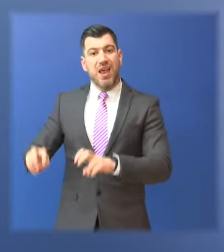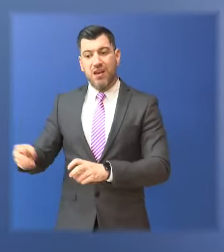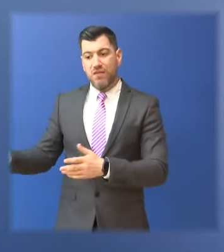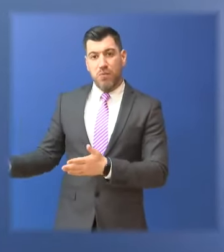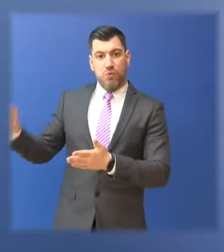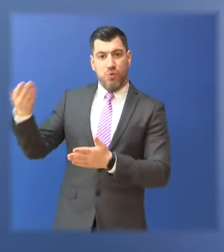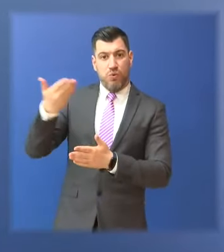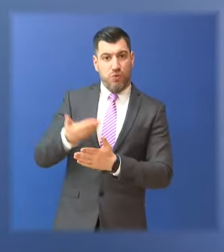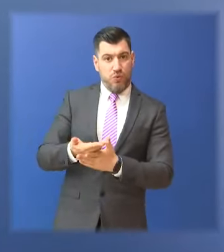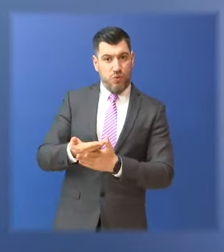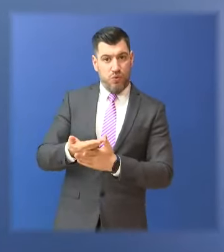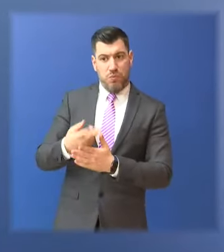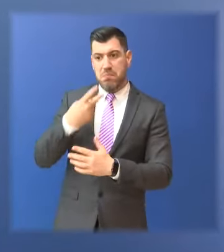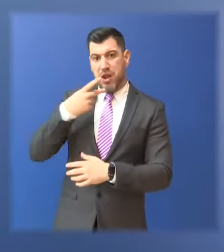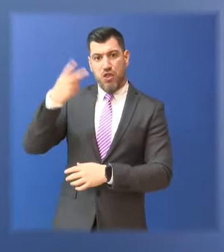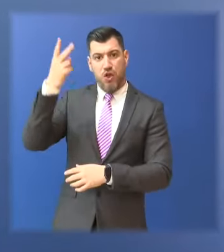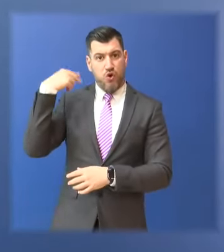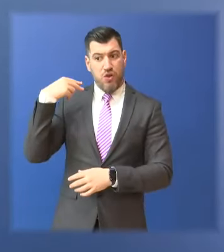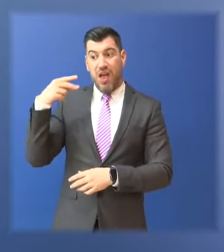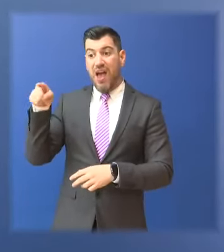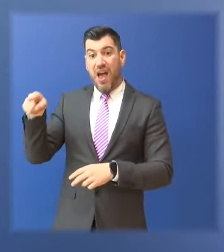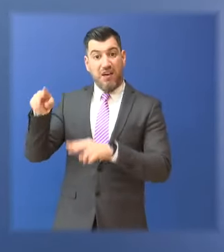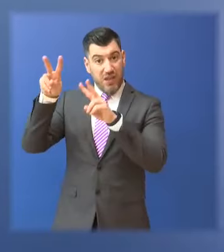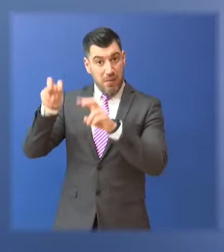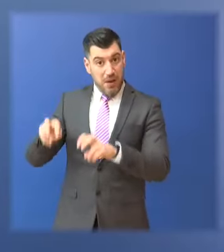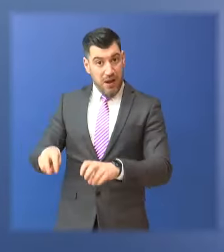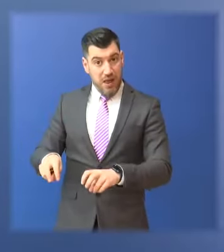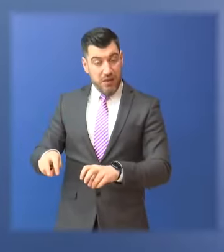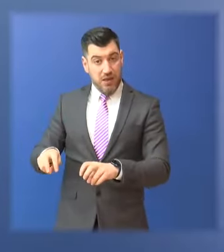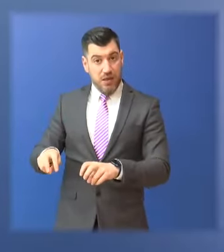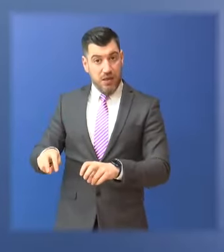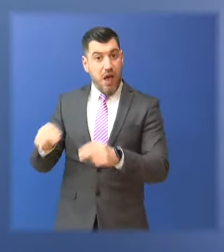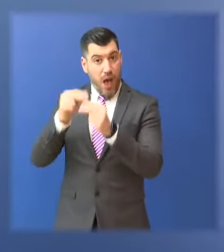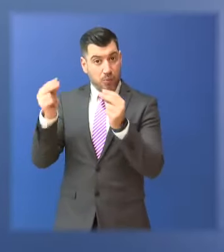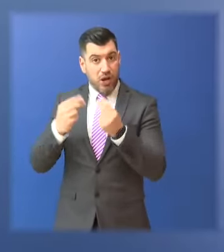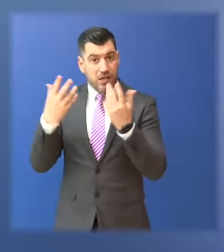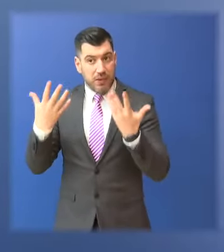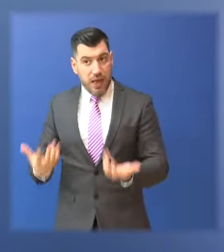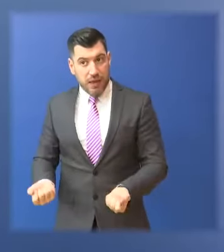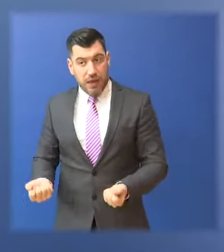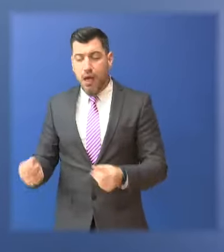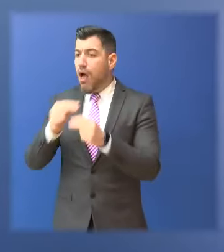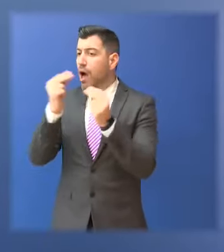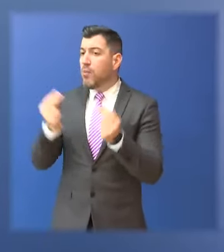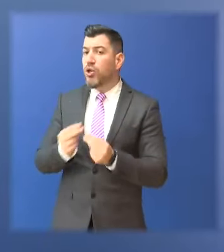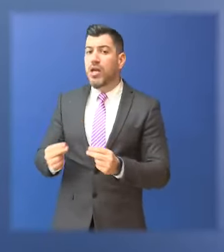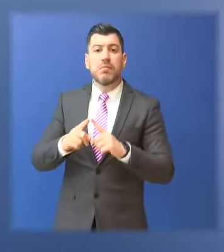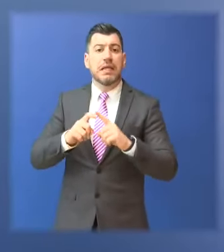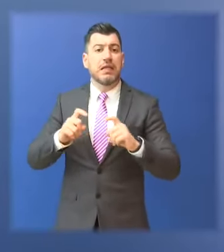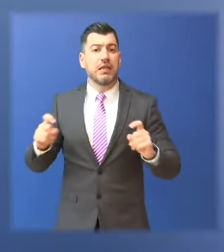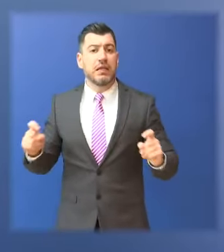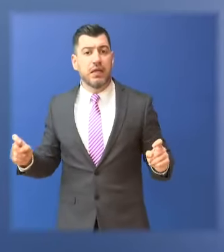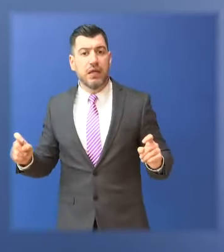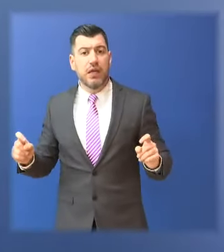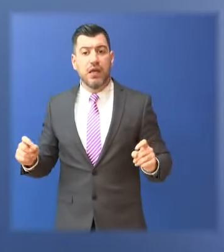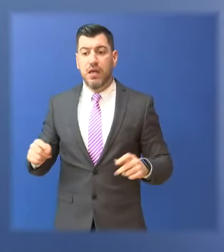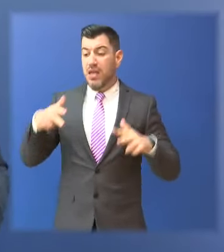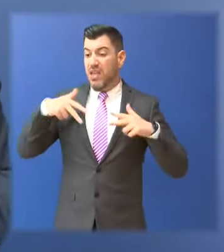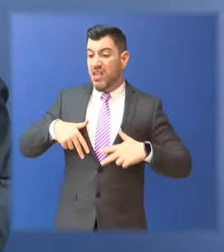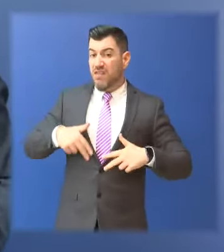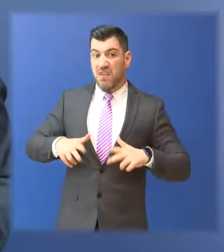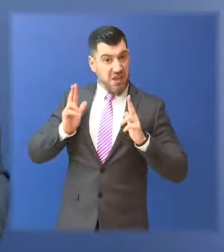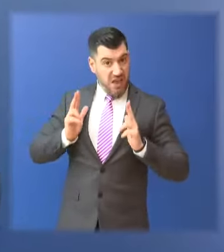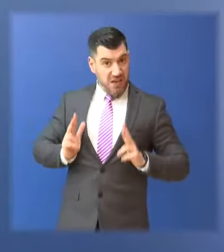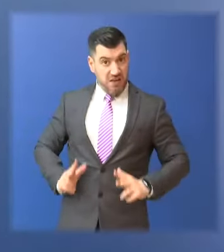2 χρόνια, αν έχει αποτελέσματα αυτή η μελέτη, ποια είναι αυτά τα αποτελέσματα. Εάν η κυβέρνηση είναι ευχαριστημένη με τον τρόπο που λειτουργεί η ΕΠΟ,